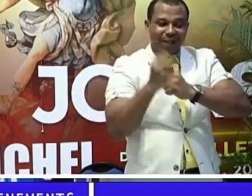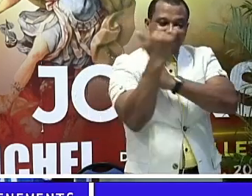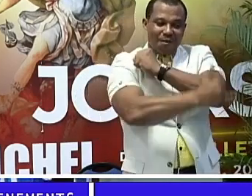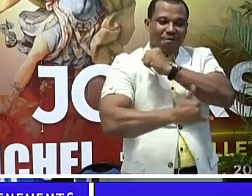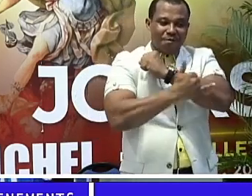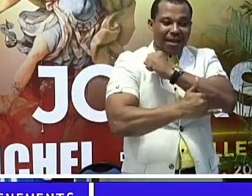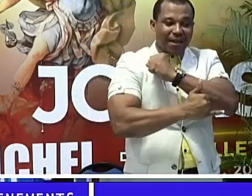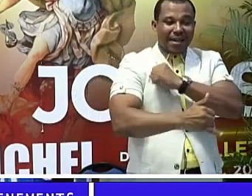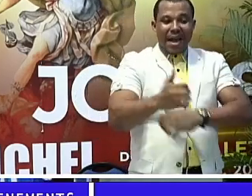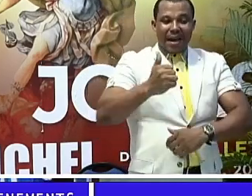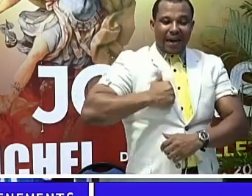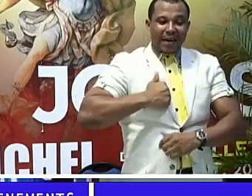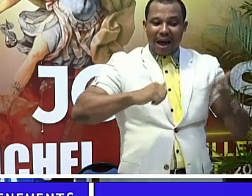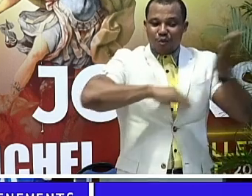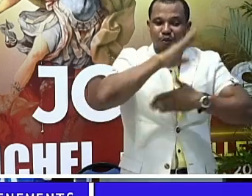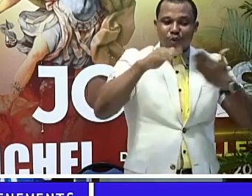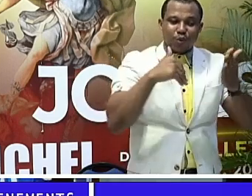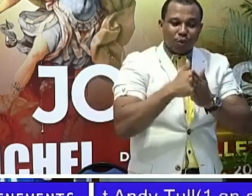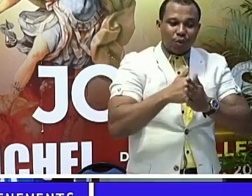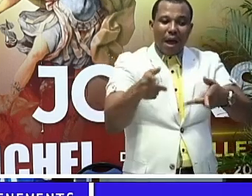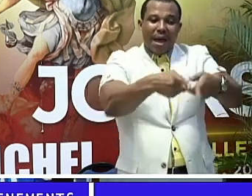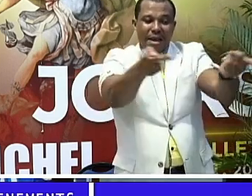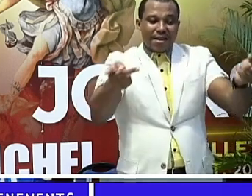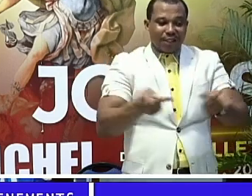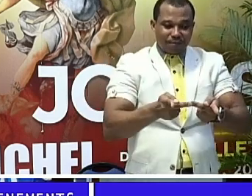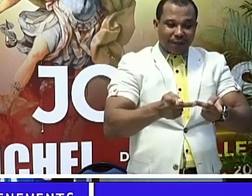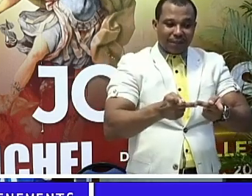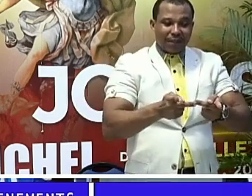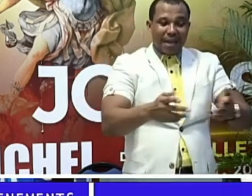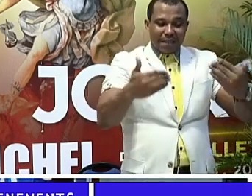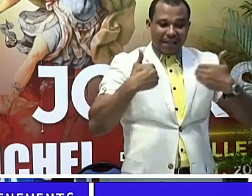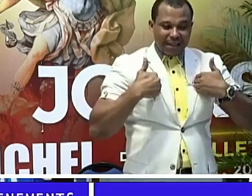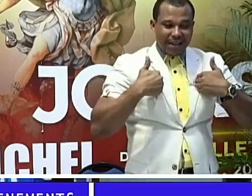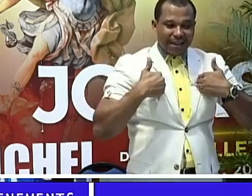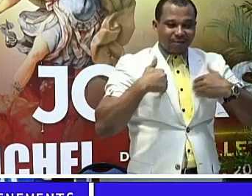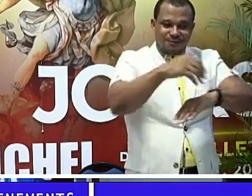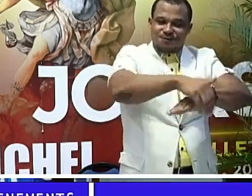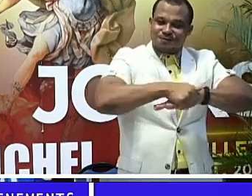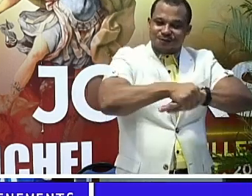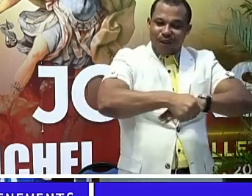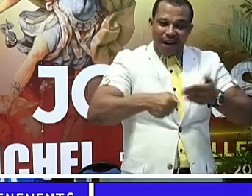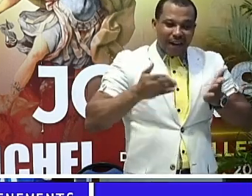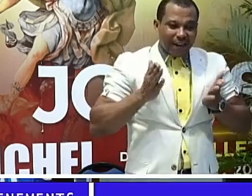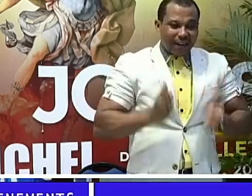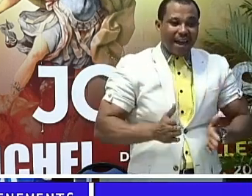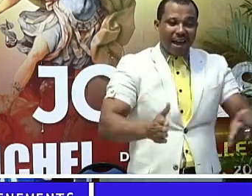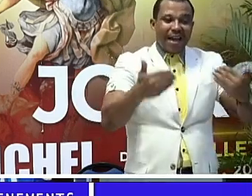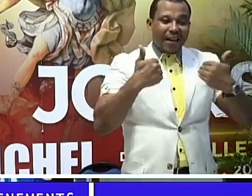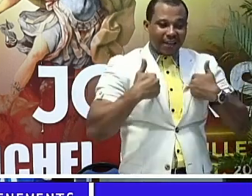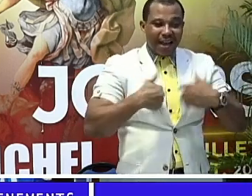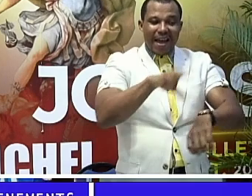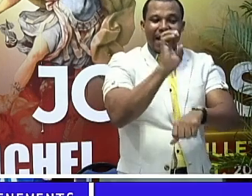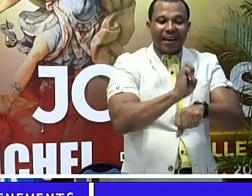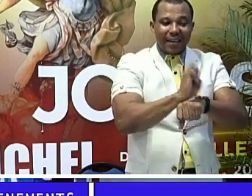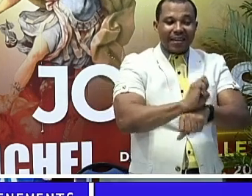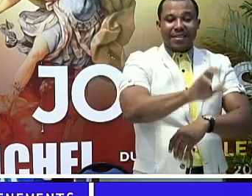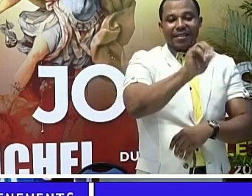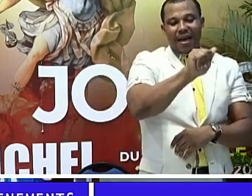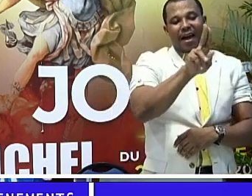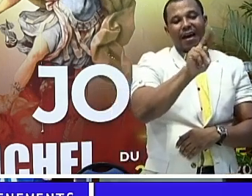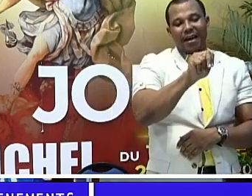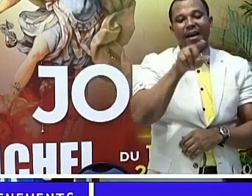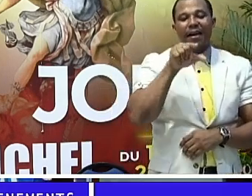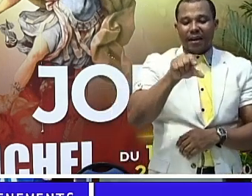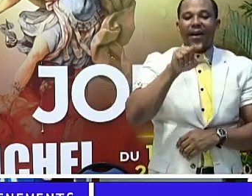yen anglais, moun yote gon culture anglaise, vin yen l'église anglicane. Gen